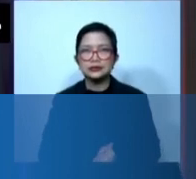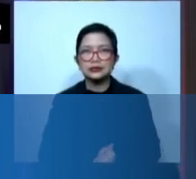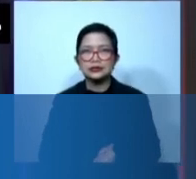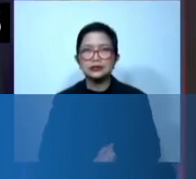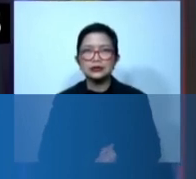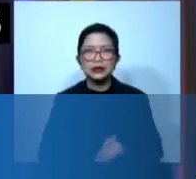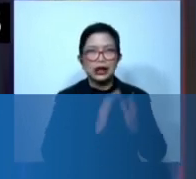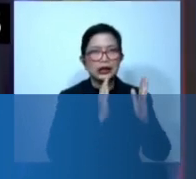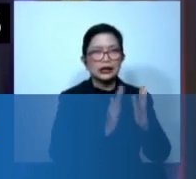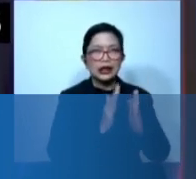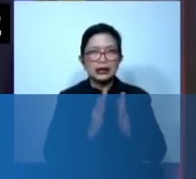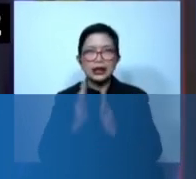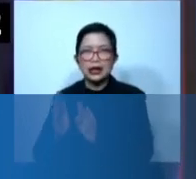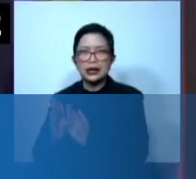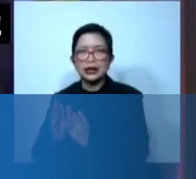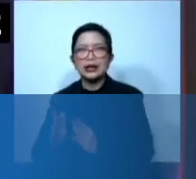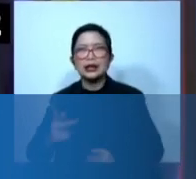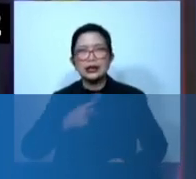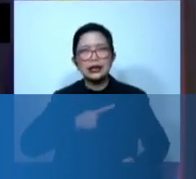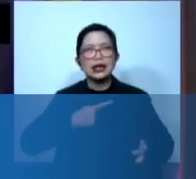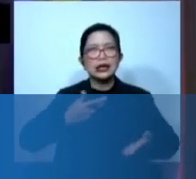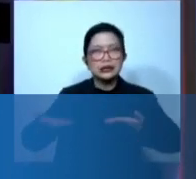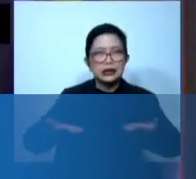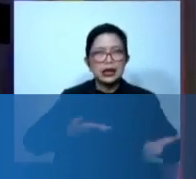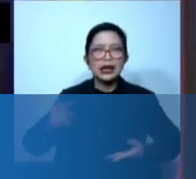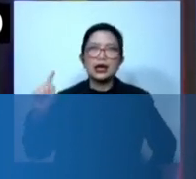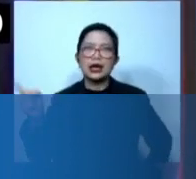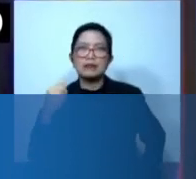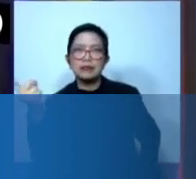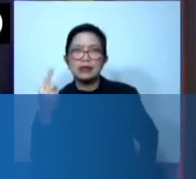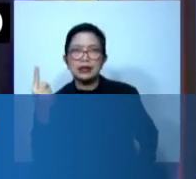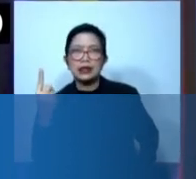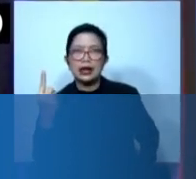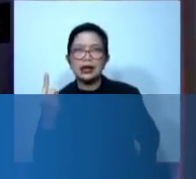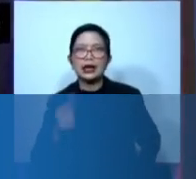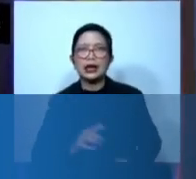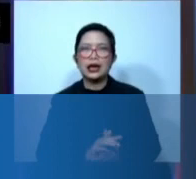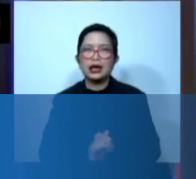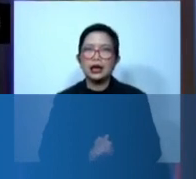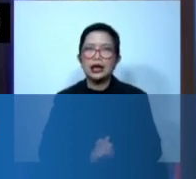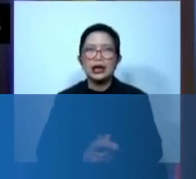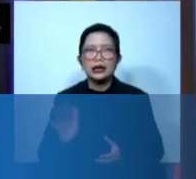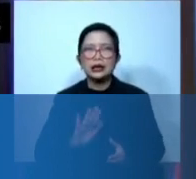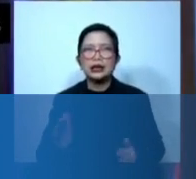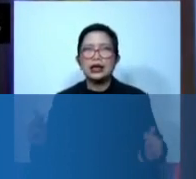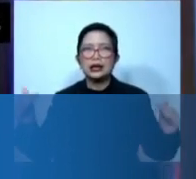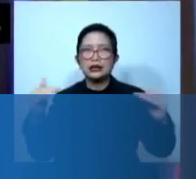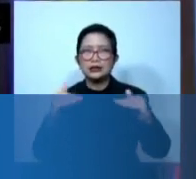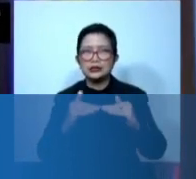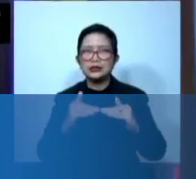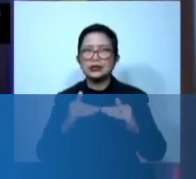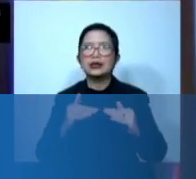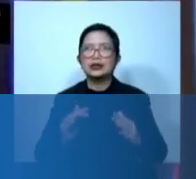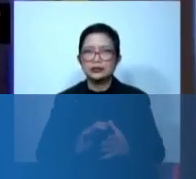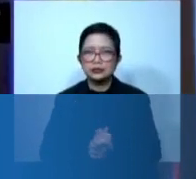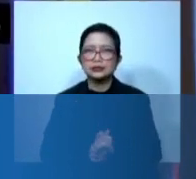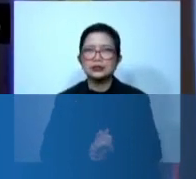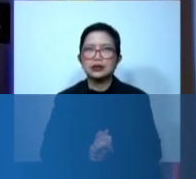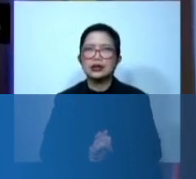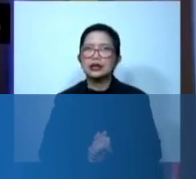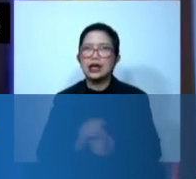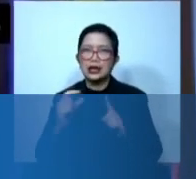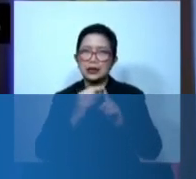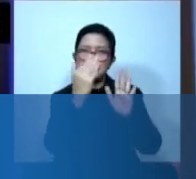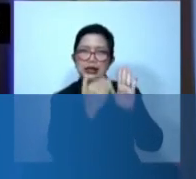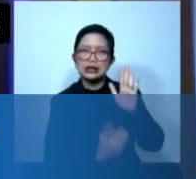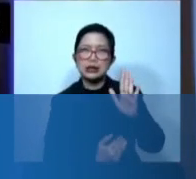tatanan ketika kita menyelenggarakan pemerintahan sering tidak sesuai dengan prinsip-prinsip hukum yang kita